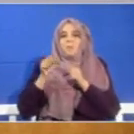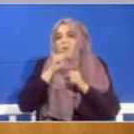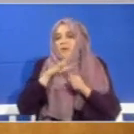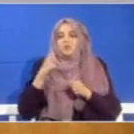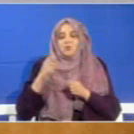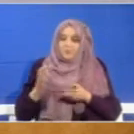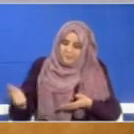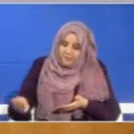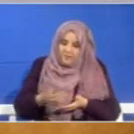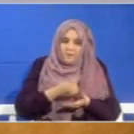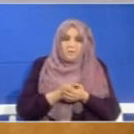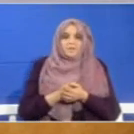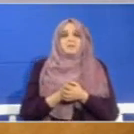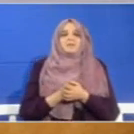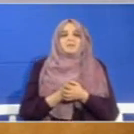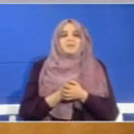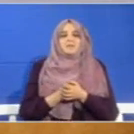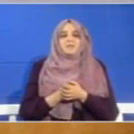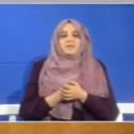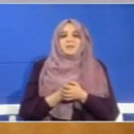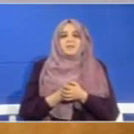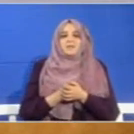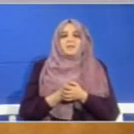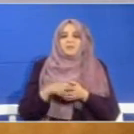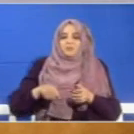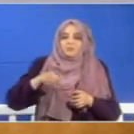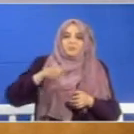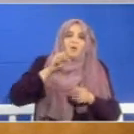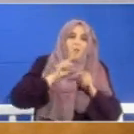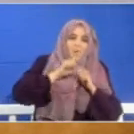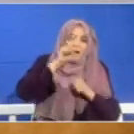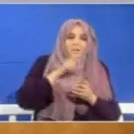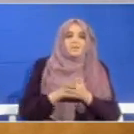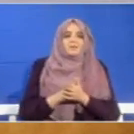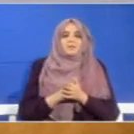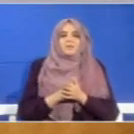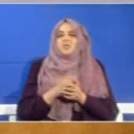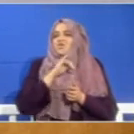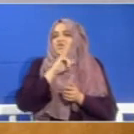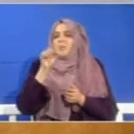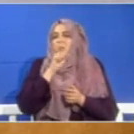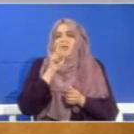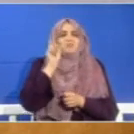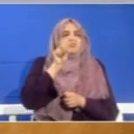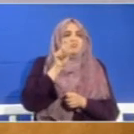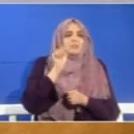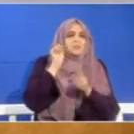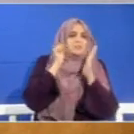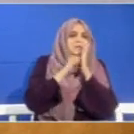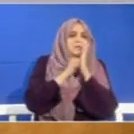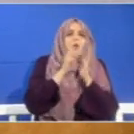القذورات ويزيلها من على طريق المسلمين ويبعدها، ولم يعاتبه ولم يلومه يوما.